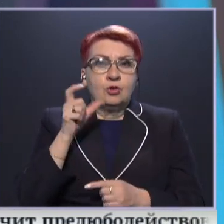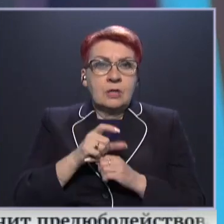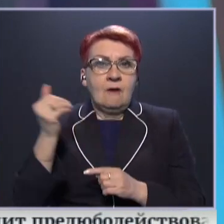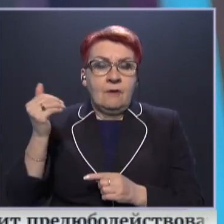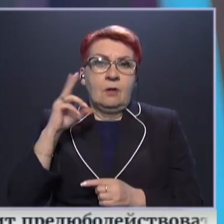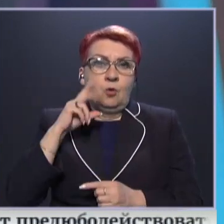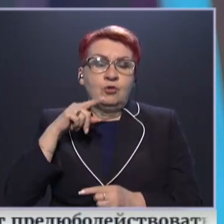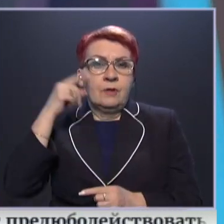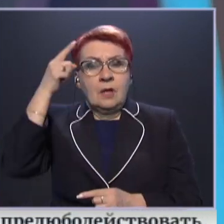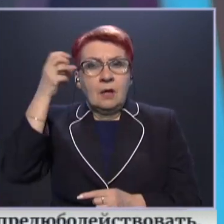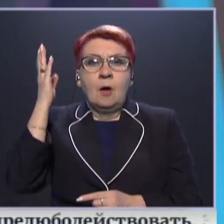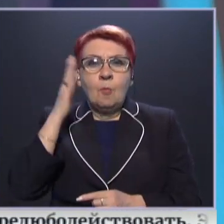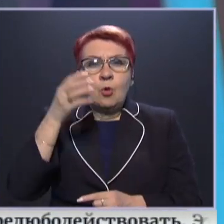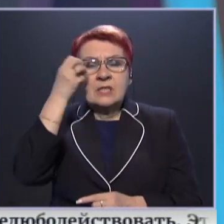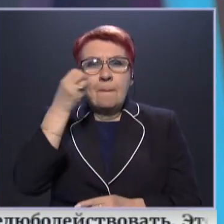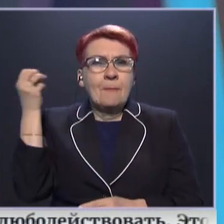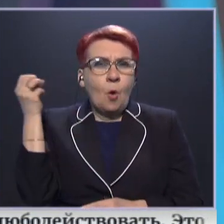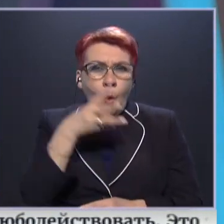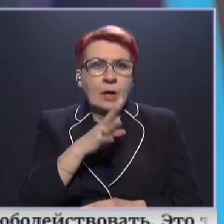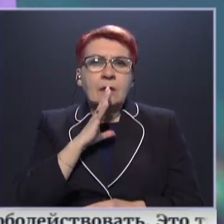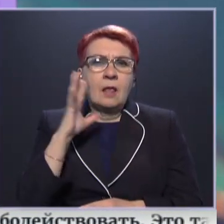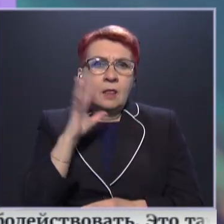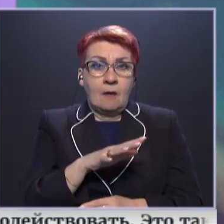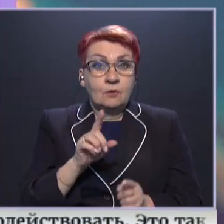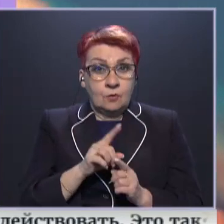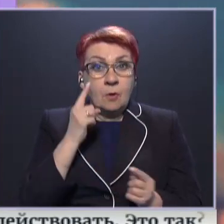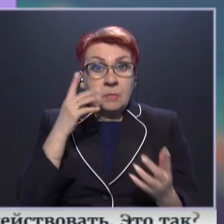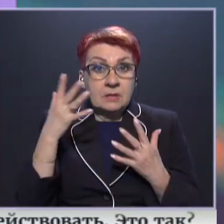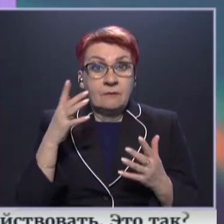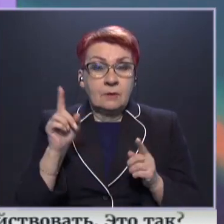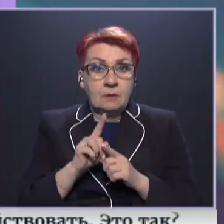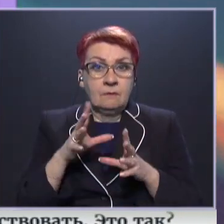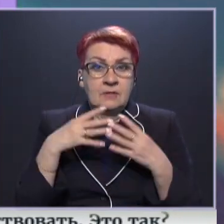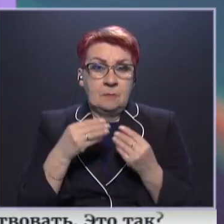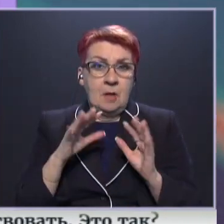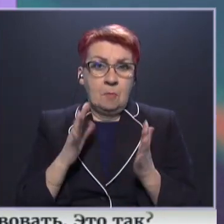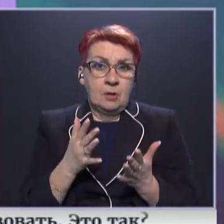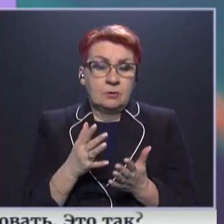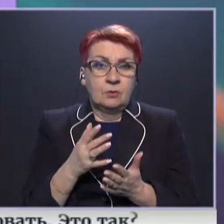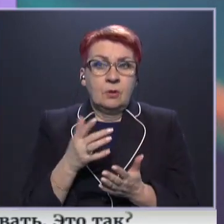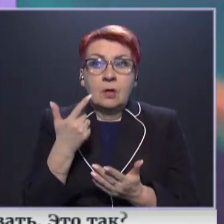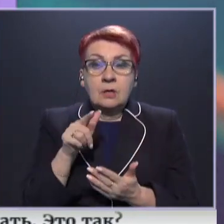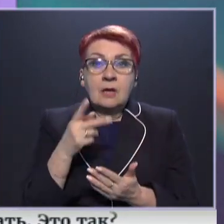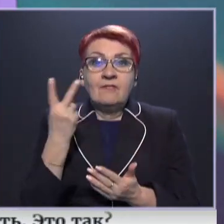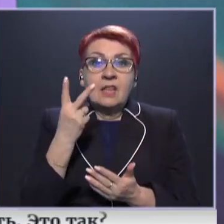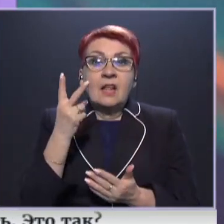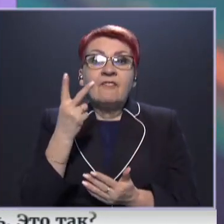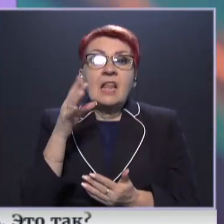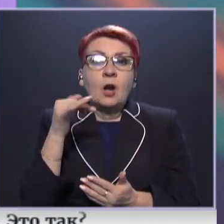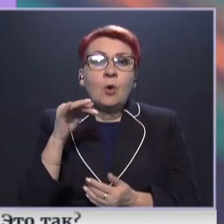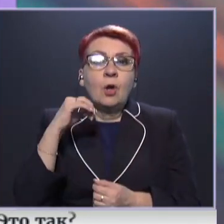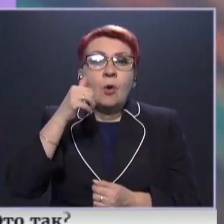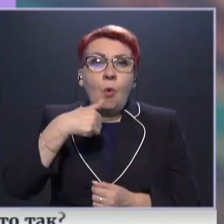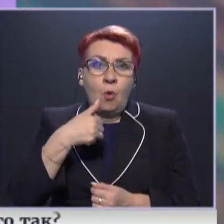будьте прокляты». Вот такие ужасы. Представляете, происходит в нашей семье. Я не знаю, где моя дочь уже 2 год, с кем